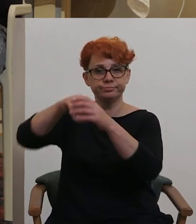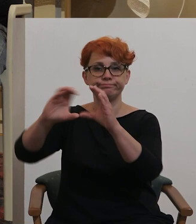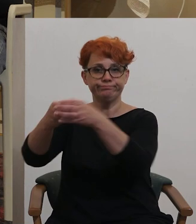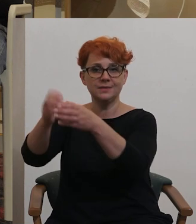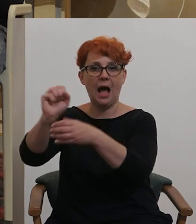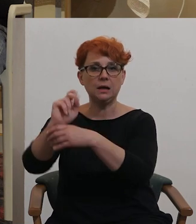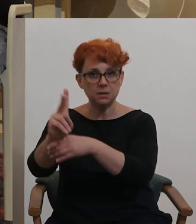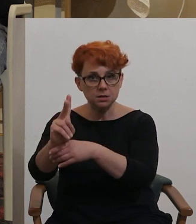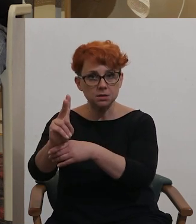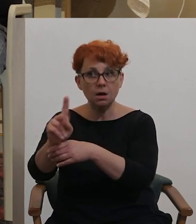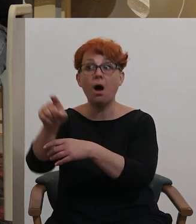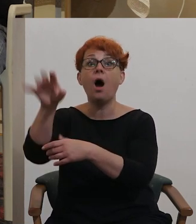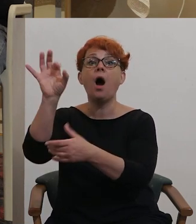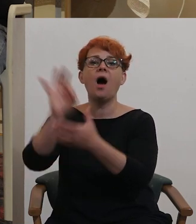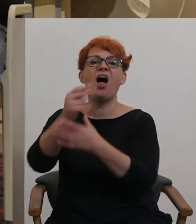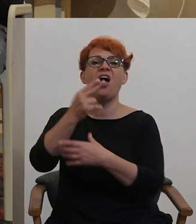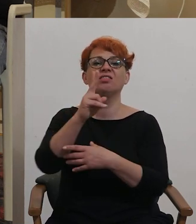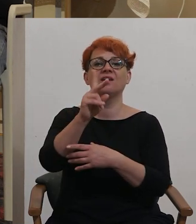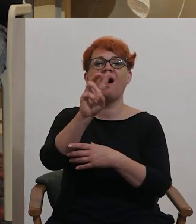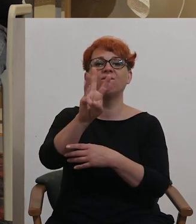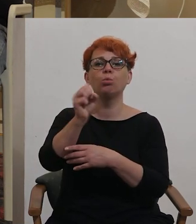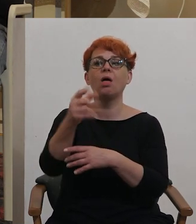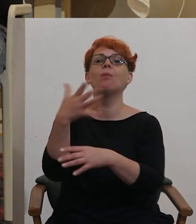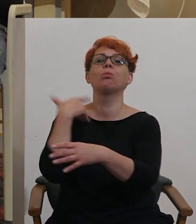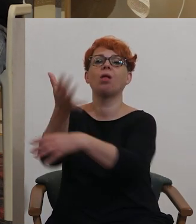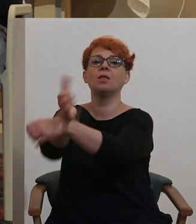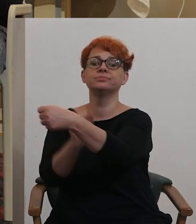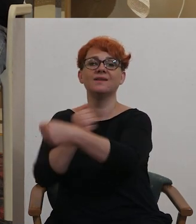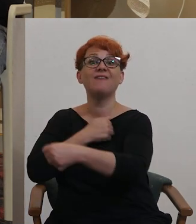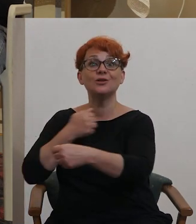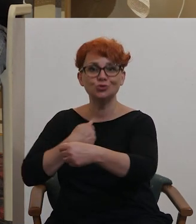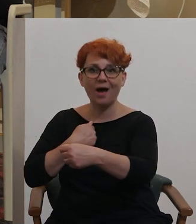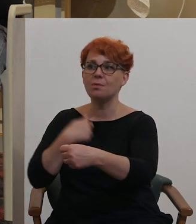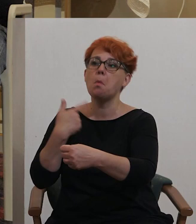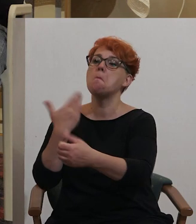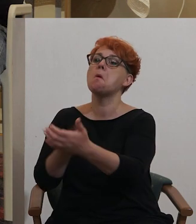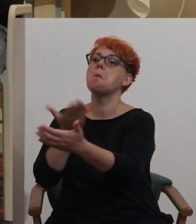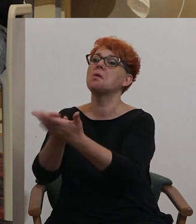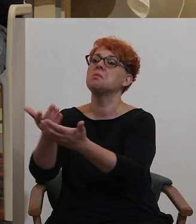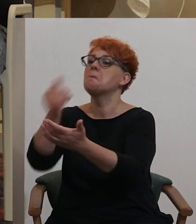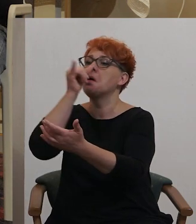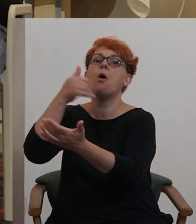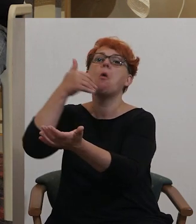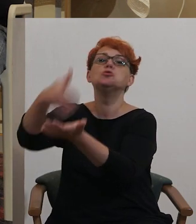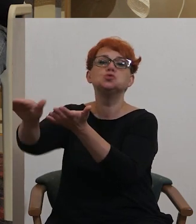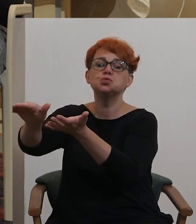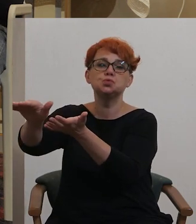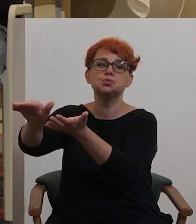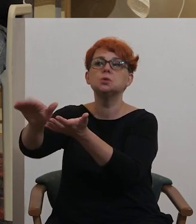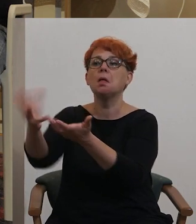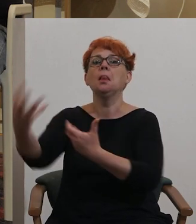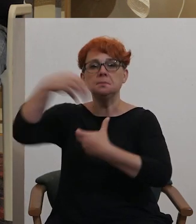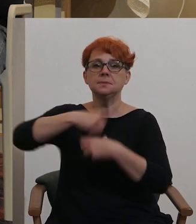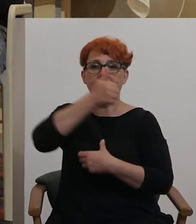który dostał się, NKWD go aresztowało w Warszawie, dostał propozycję nie do odrzucenia wstąpienia do